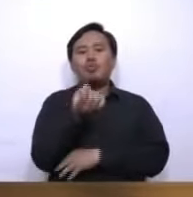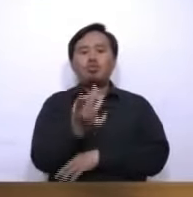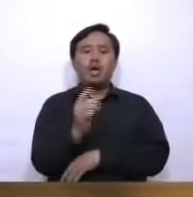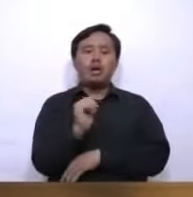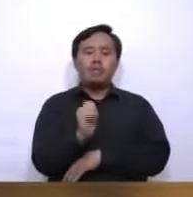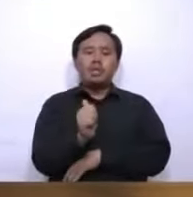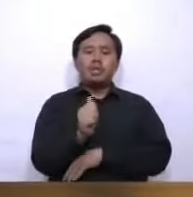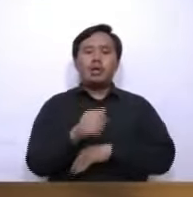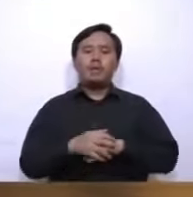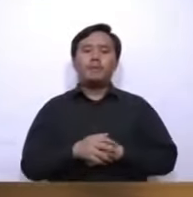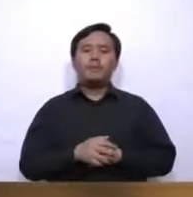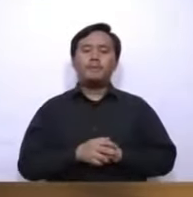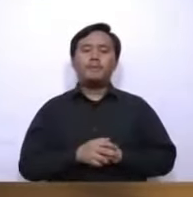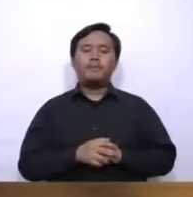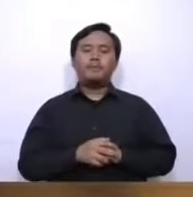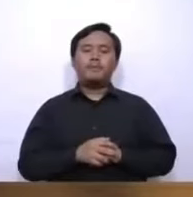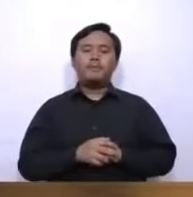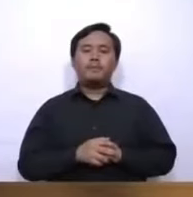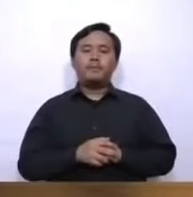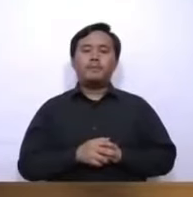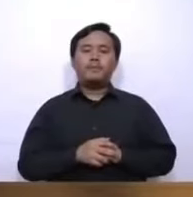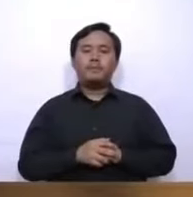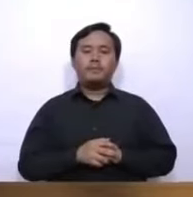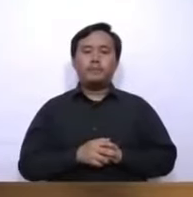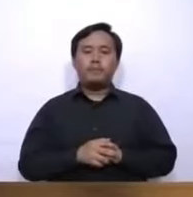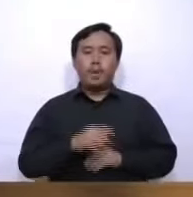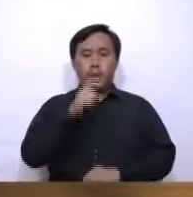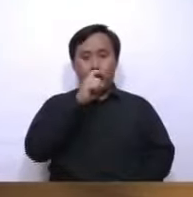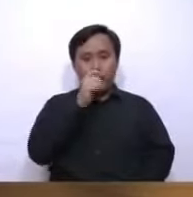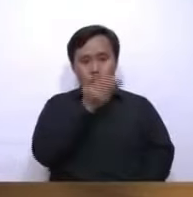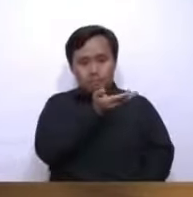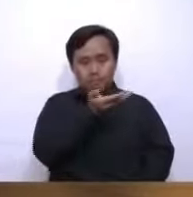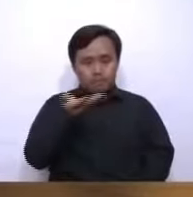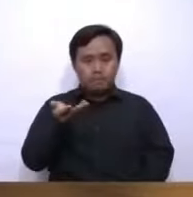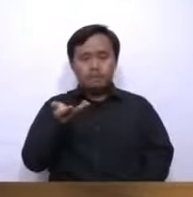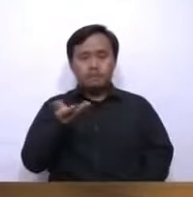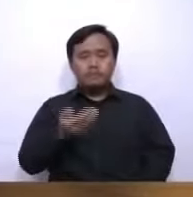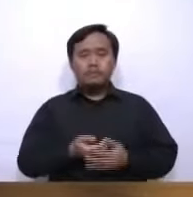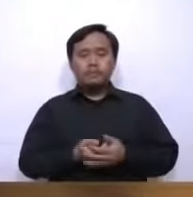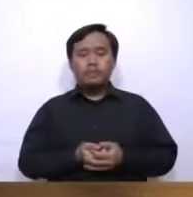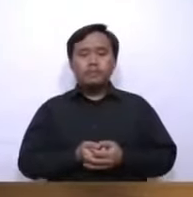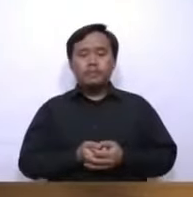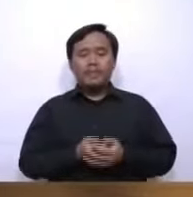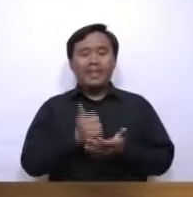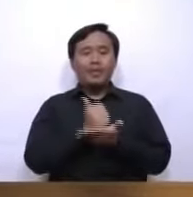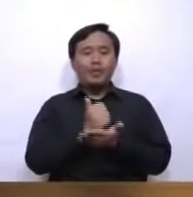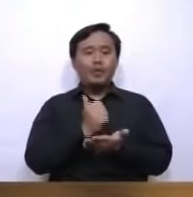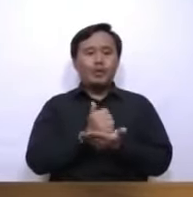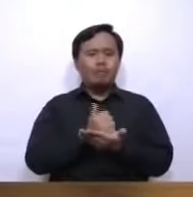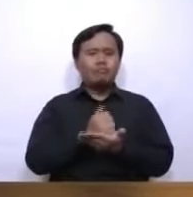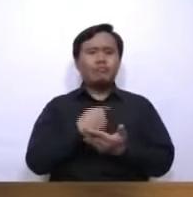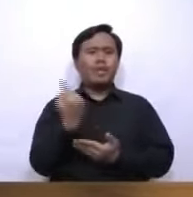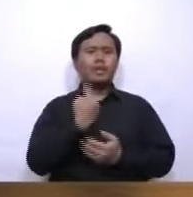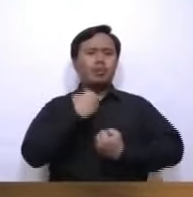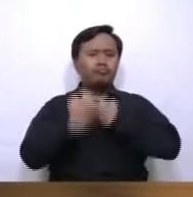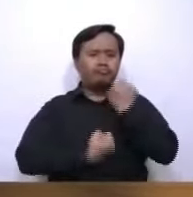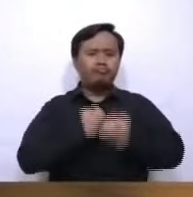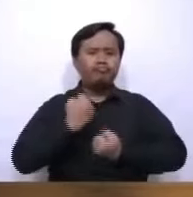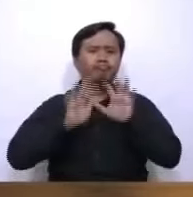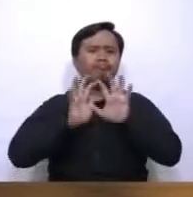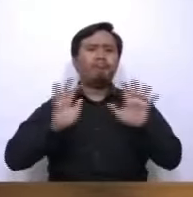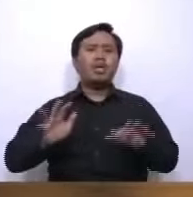masyarakat akan terbatas dengan baik. Bapak sekalian, tentu banyak yang bisa kita lakukan.